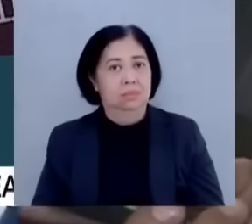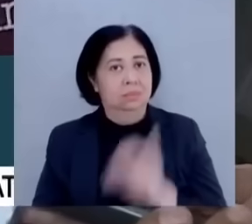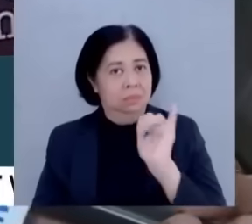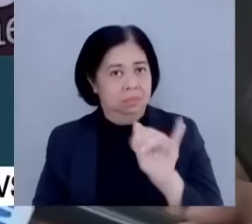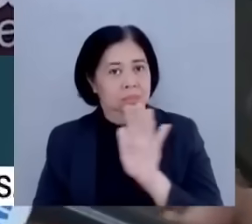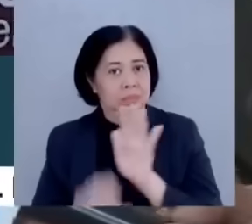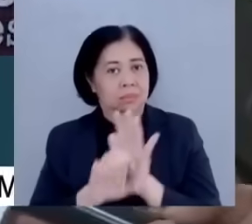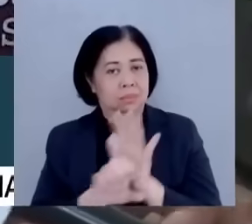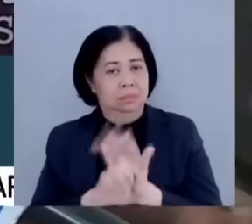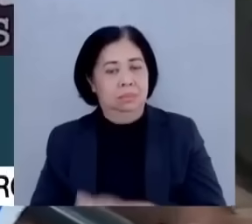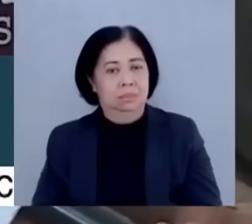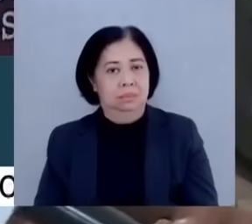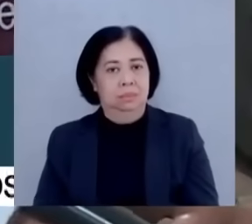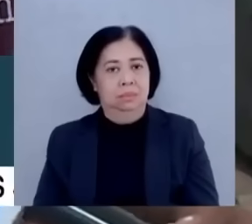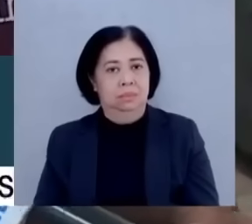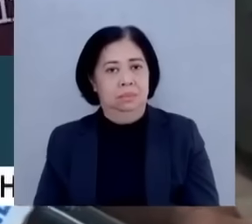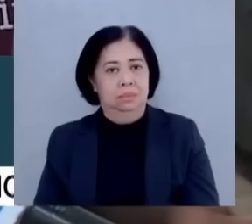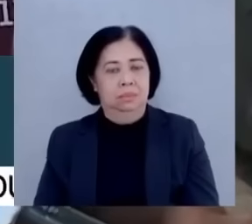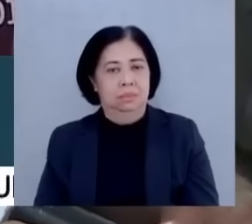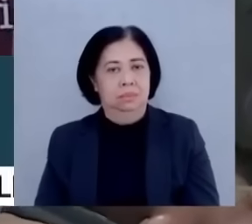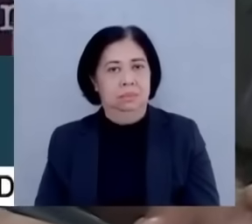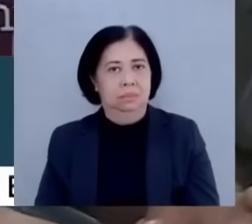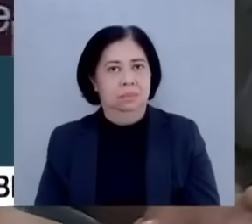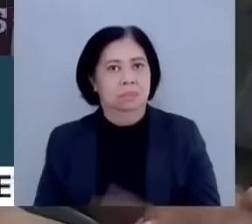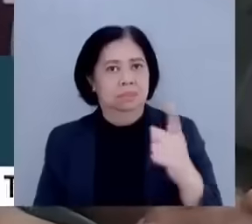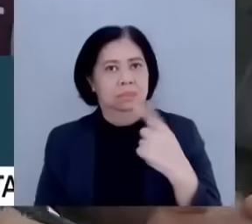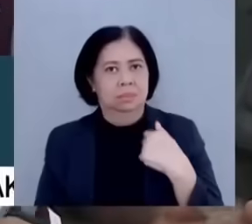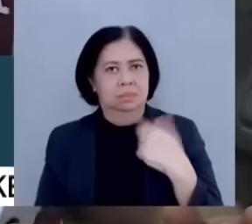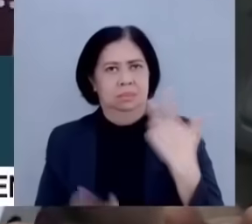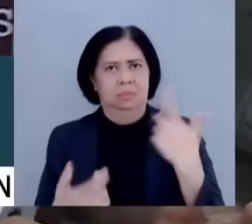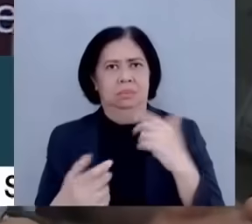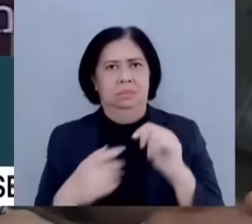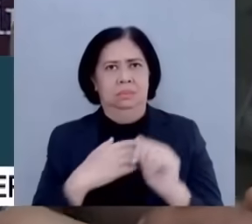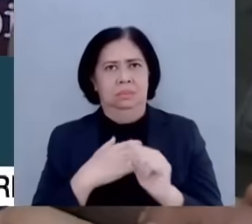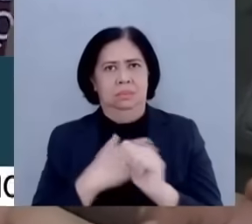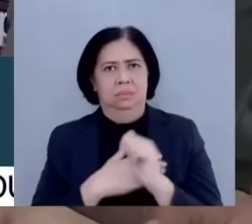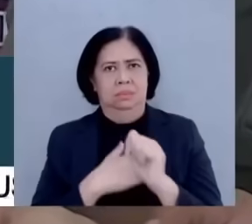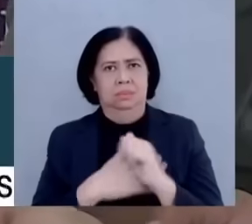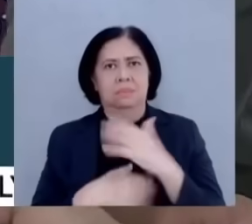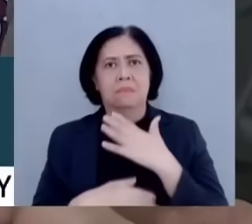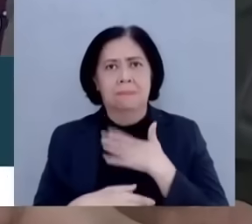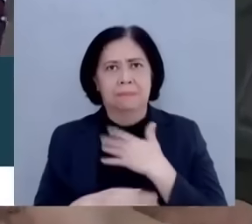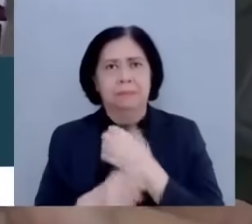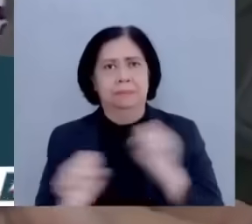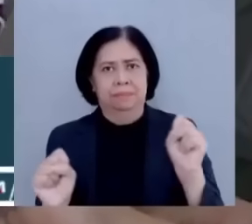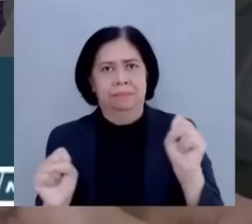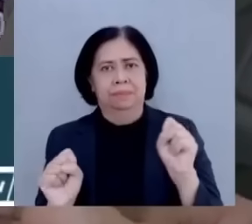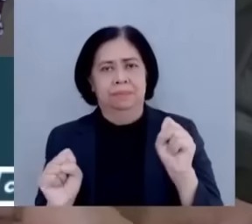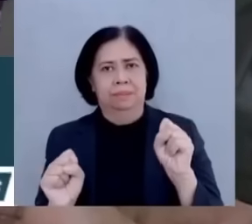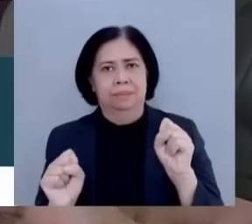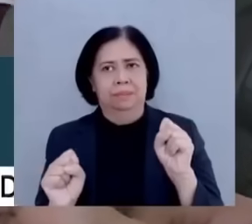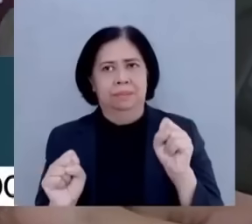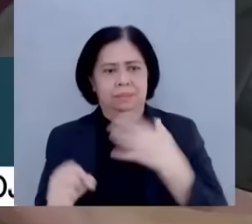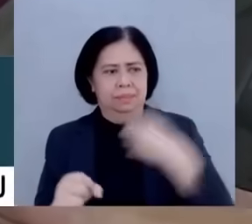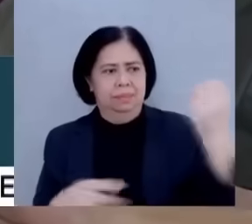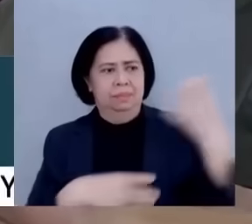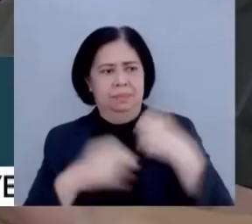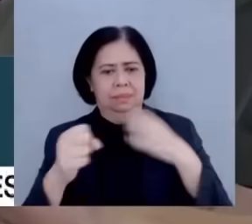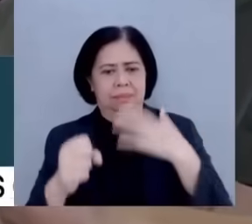example. They are undermining my security. That is just from the PSC.